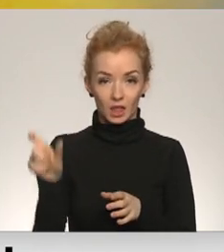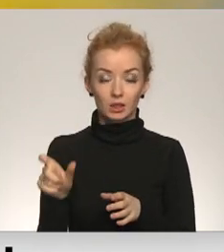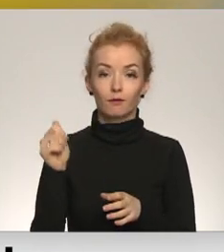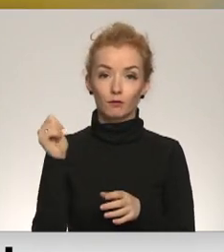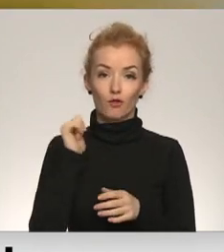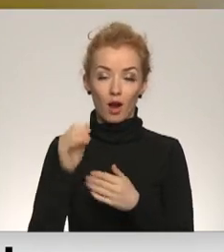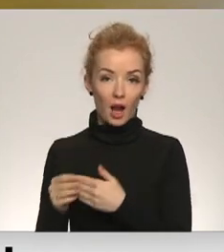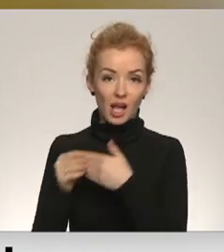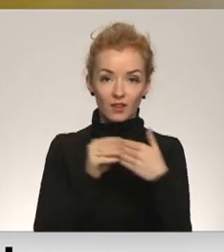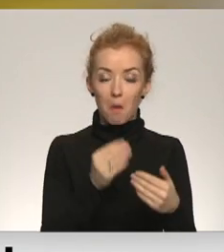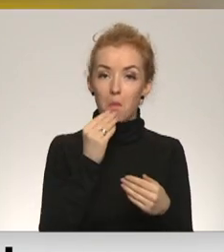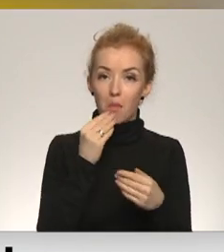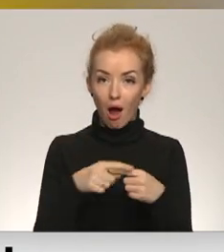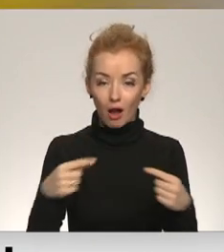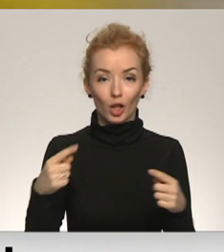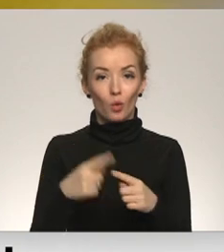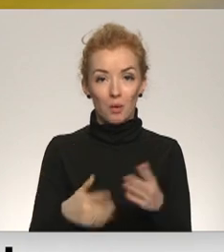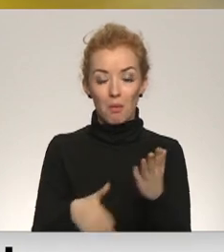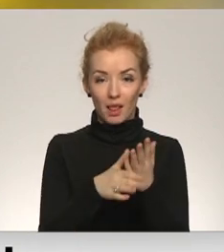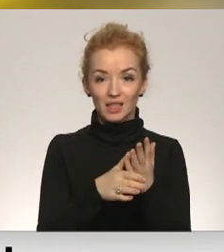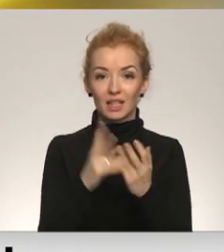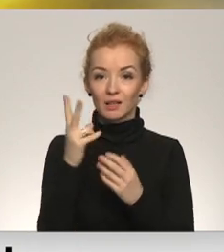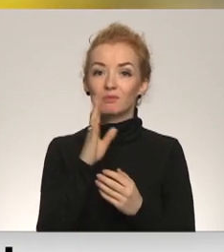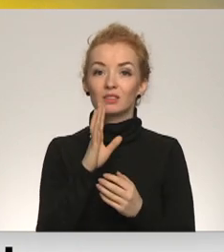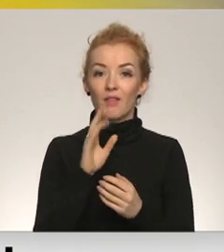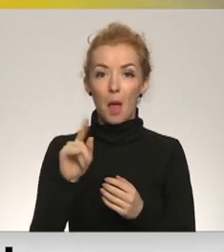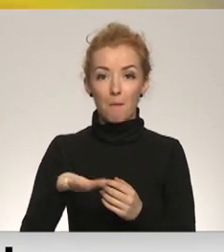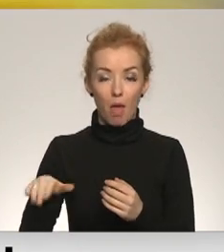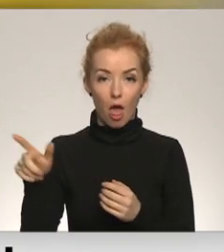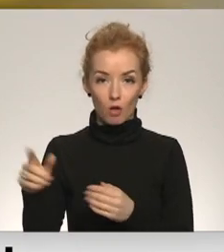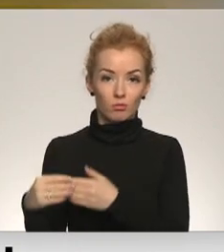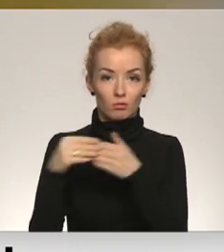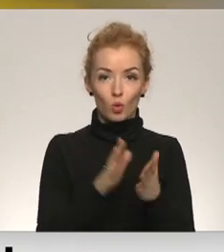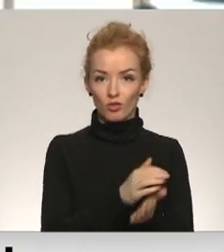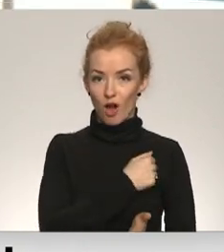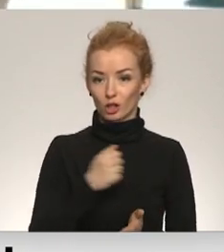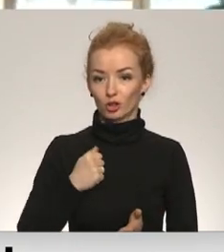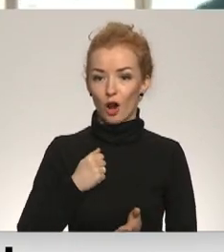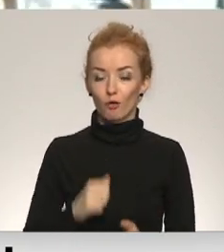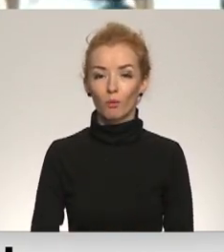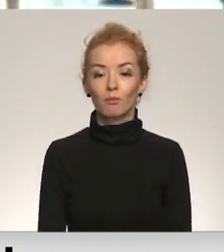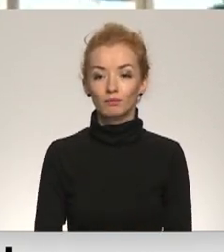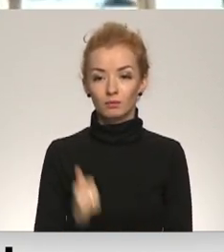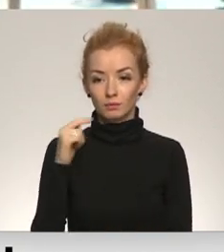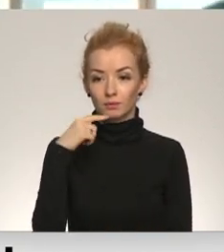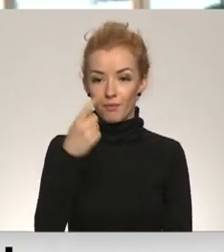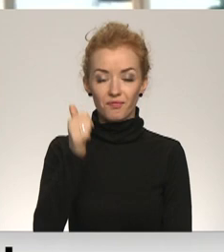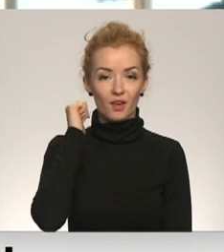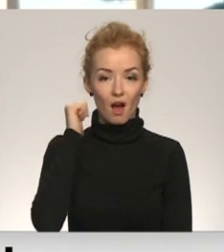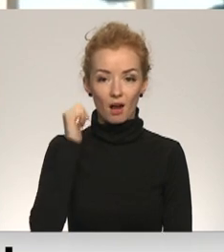robežu aizveda pārtiku un palīdzēja tikt līdz Varšavai divām sievietēm ar bērnu. Lūk, ko viņš pastāstīja. Vakar